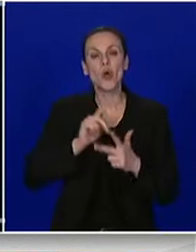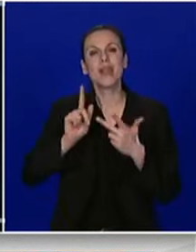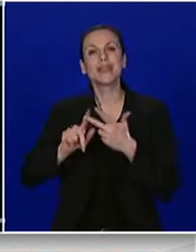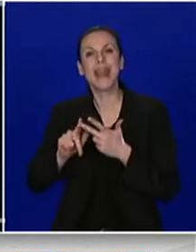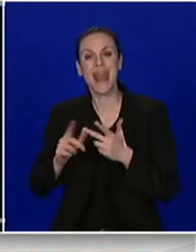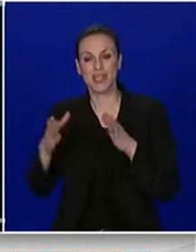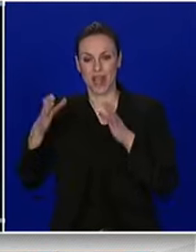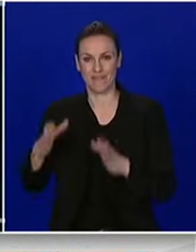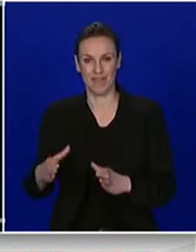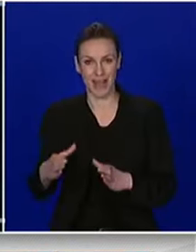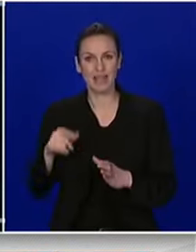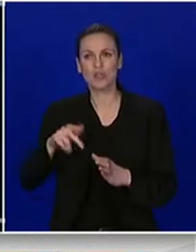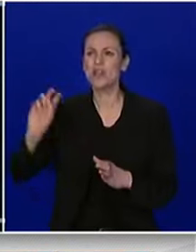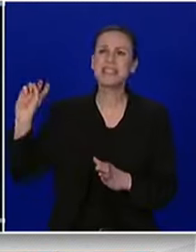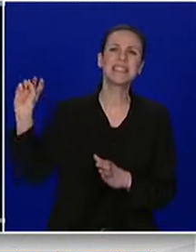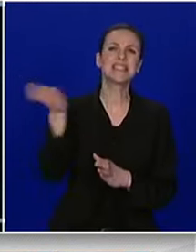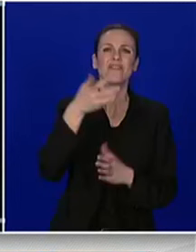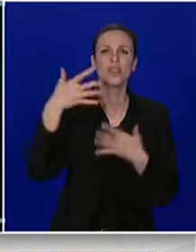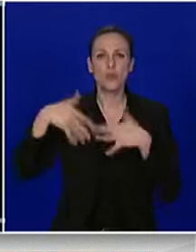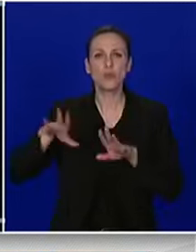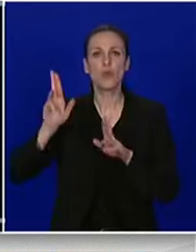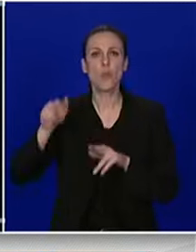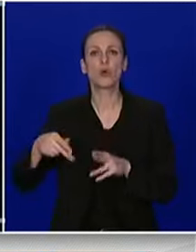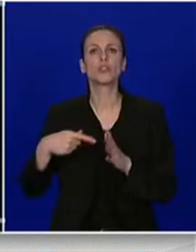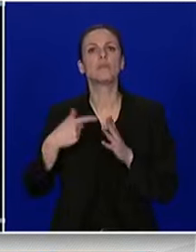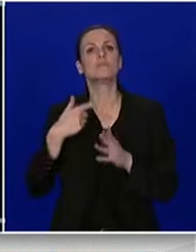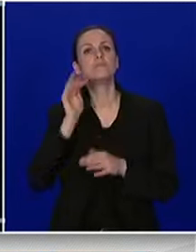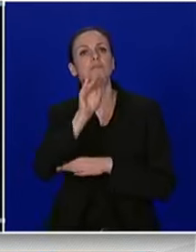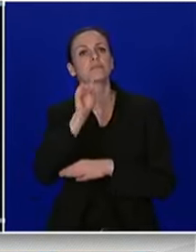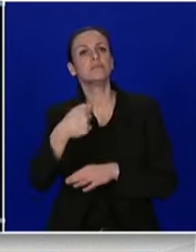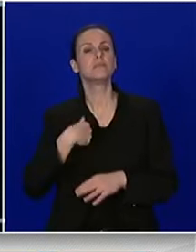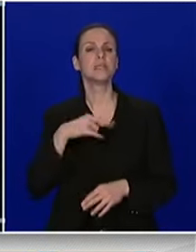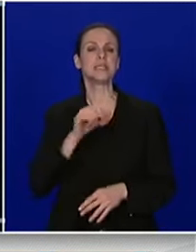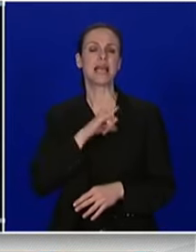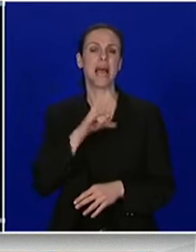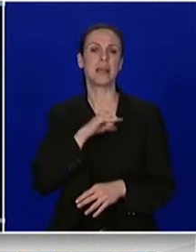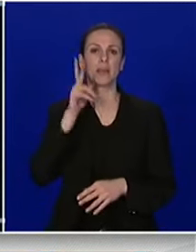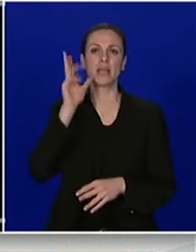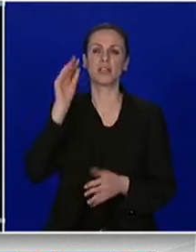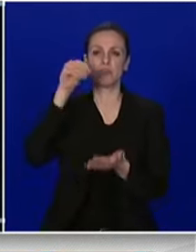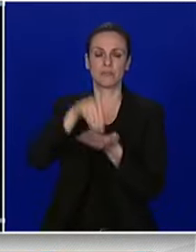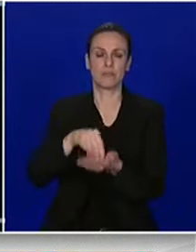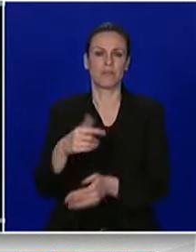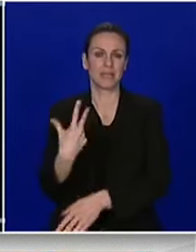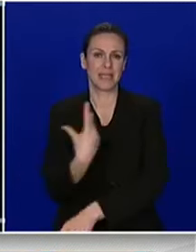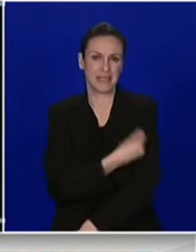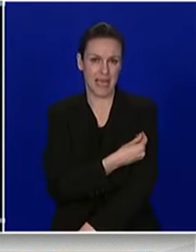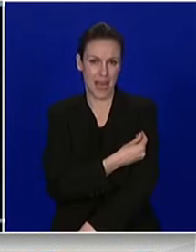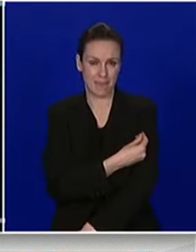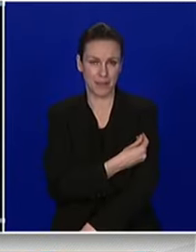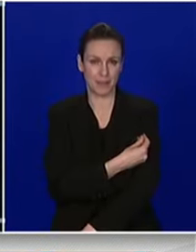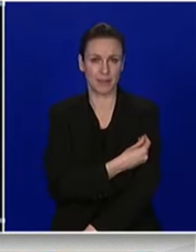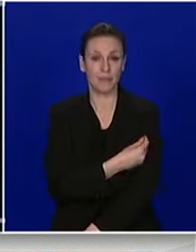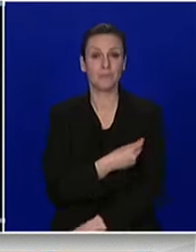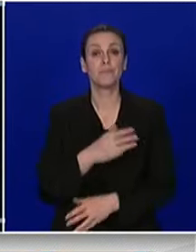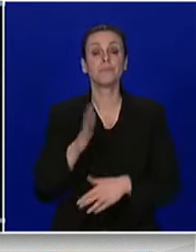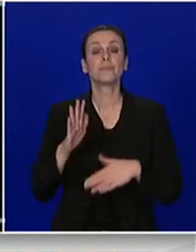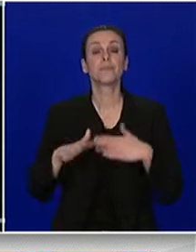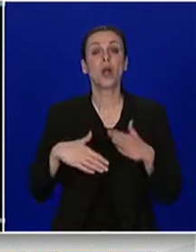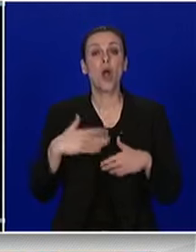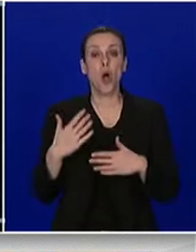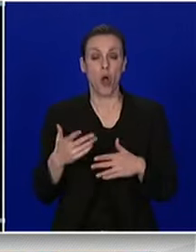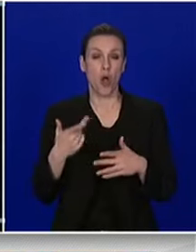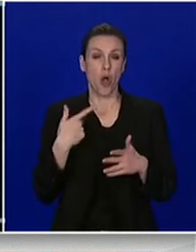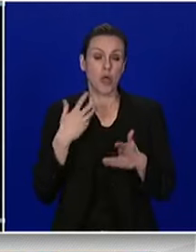kada će svi hrvatski građani moći iskazati svoj iskaz interesa za cijepljenje i kada će, kao što